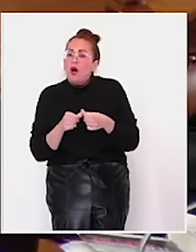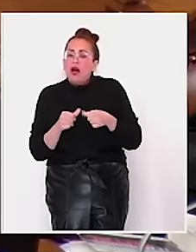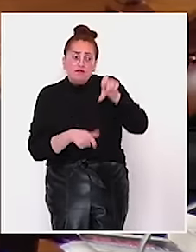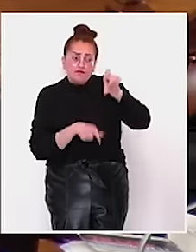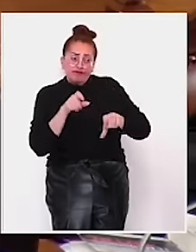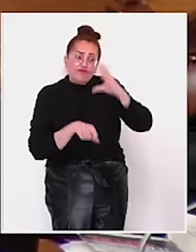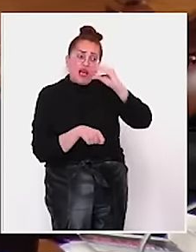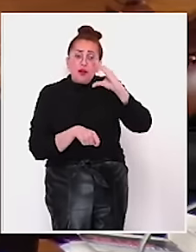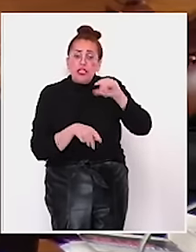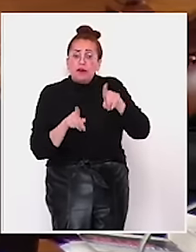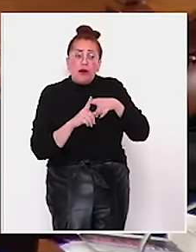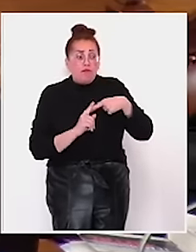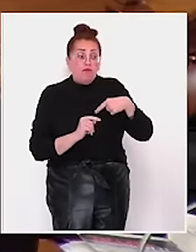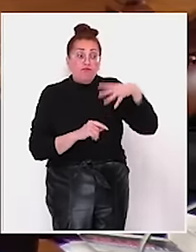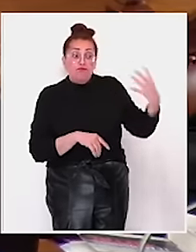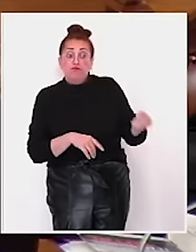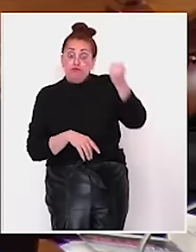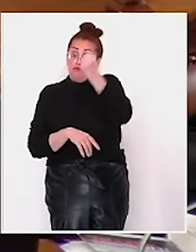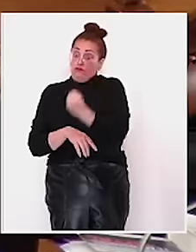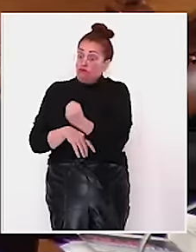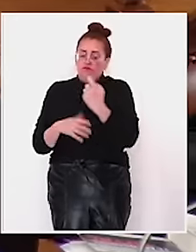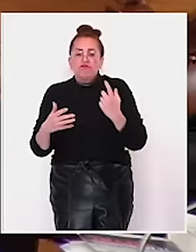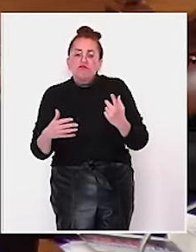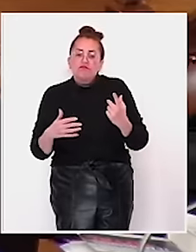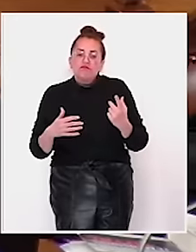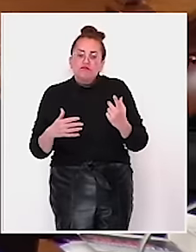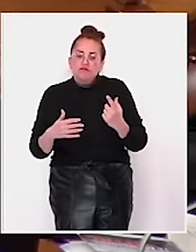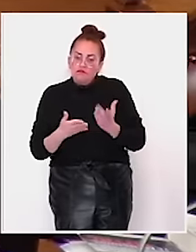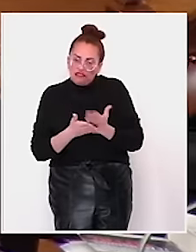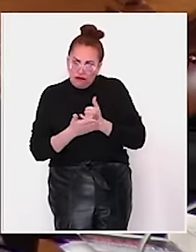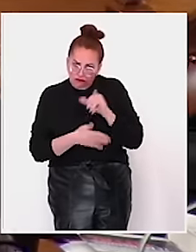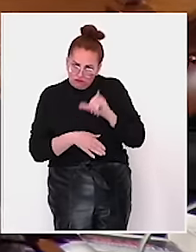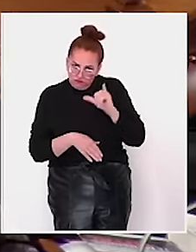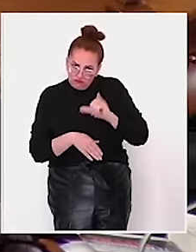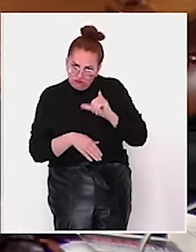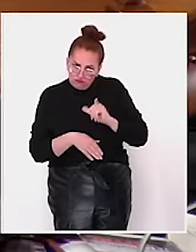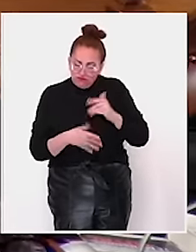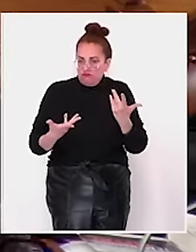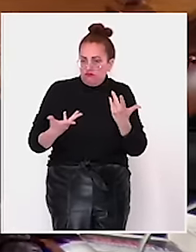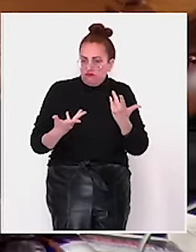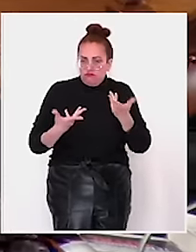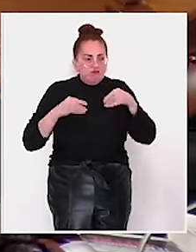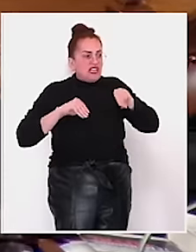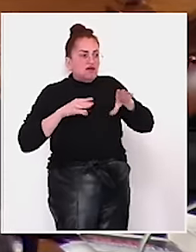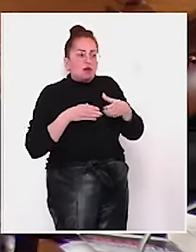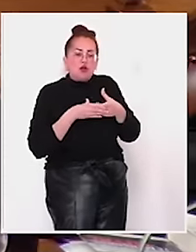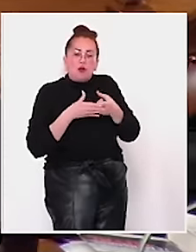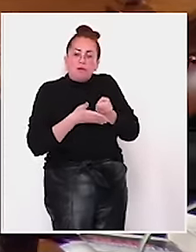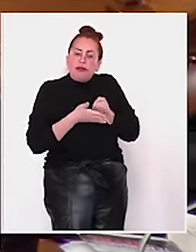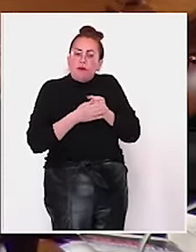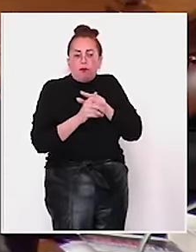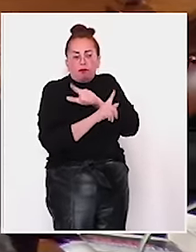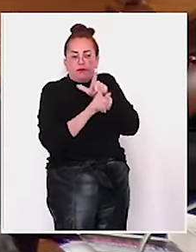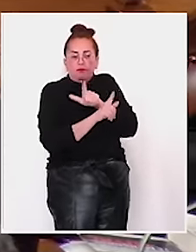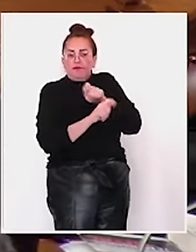bien, c'est un appoint, ça permet à, et en plus en étant mal payé. Donc on est pour qu'ils se forment, mais qu'ils se forment correctement, qu'on les respecte. Et